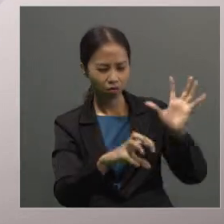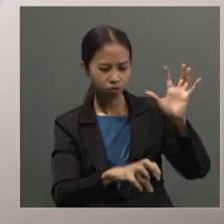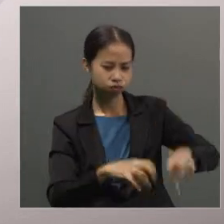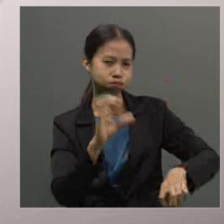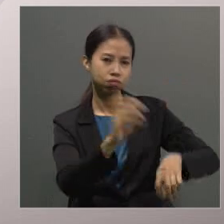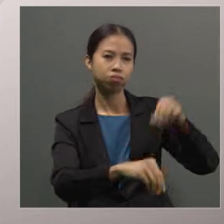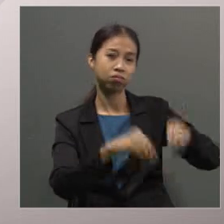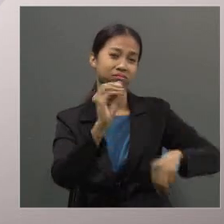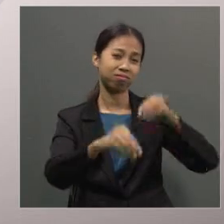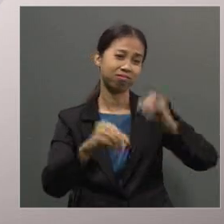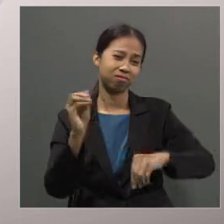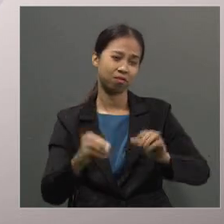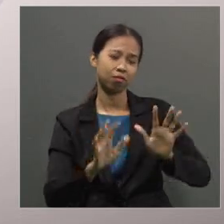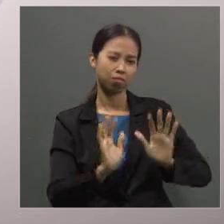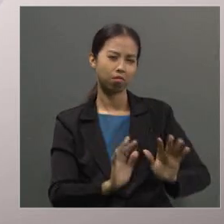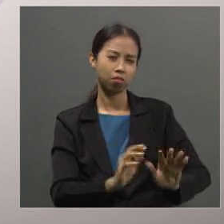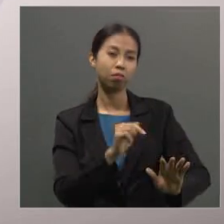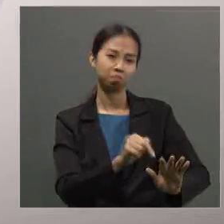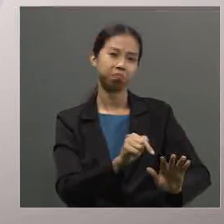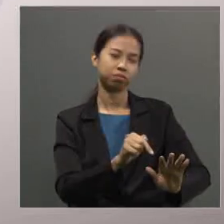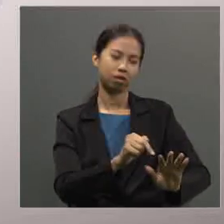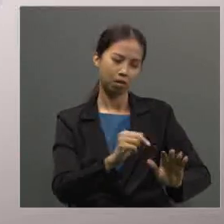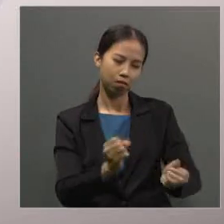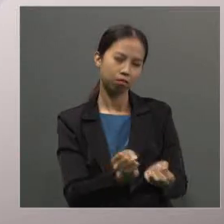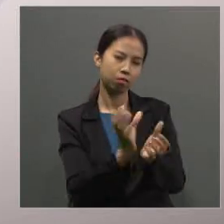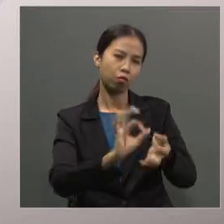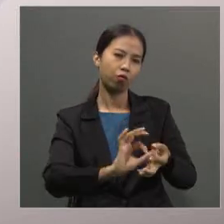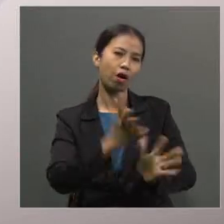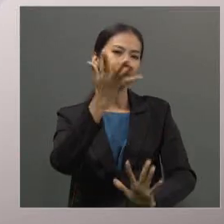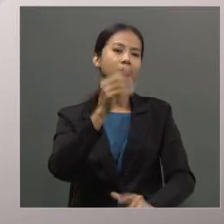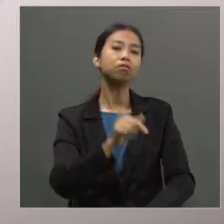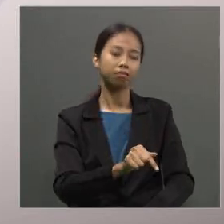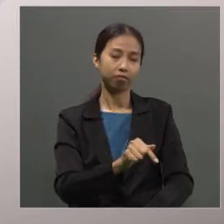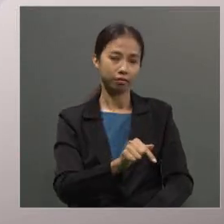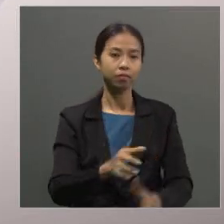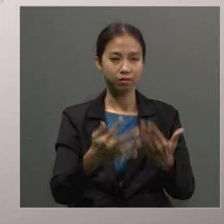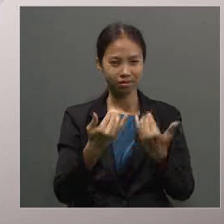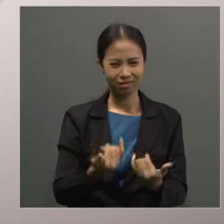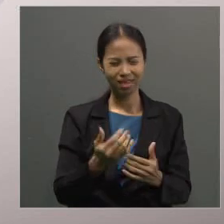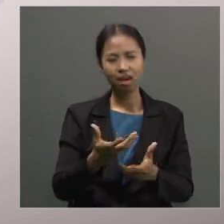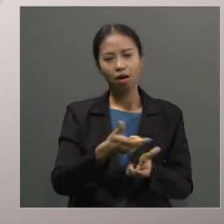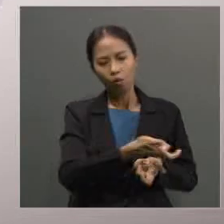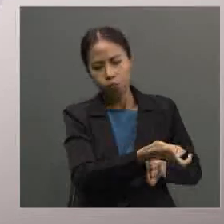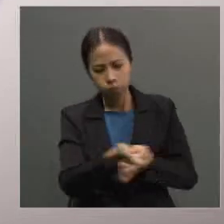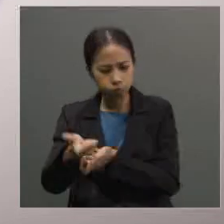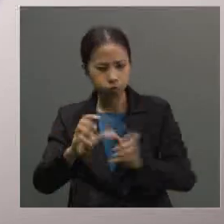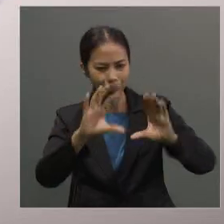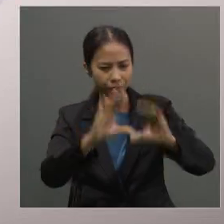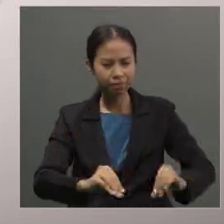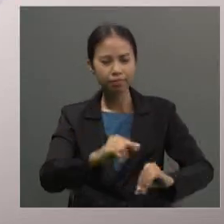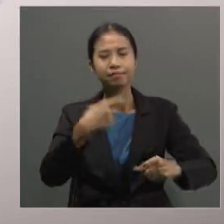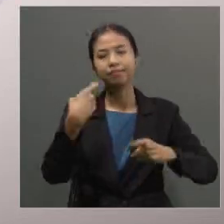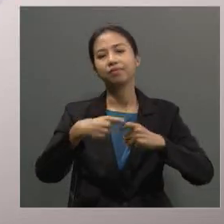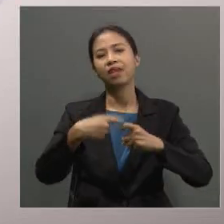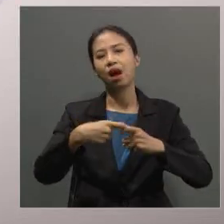พื้นที่ตรงนี้แค่ะมันก็เลยเป็นเชื้อเพลิงที่สะสมคือพอเกิดไฟป่าแล้วทีนี้มันก็ดับยากเพราะว่ามันลามไปหมดเลยนะคะทำให้